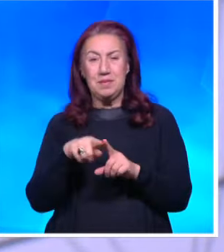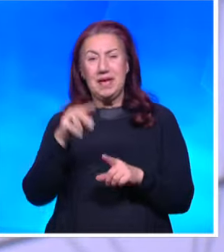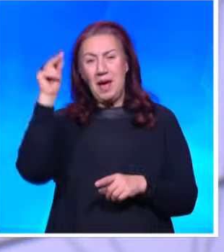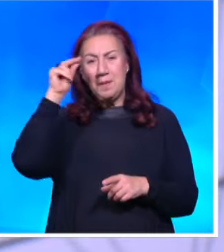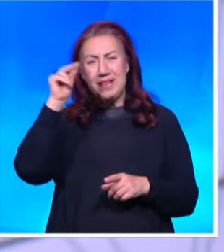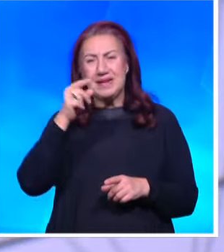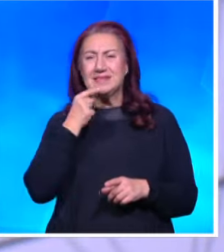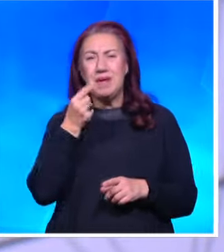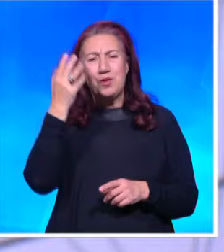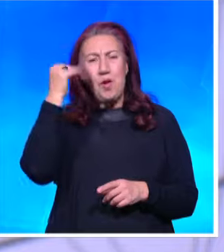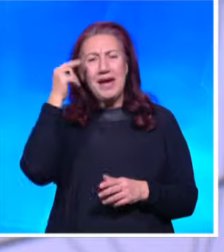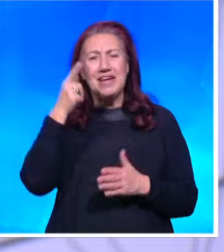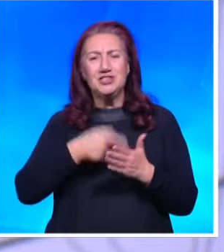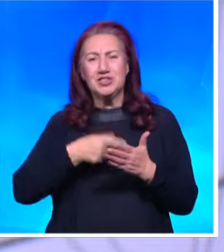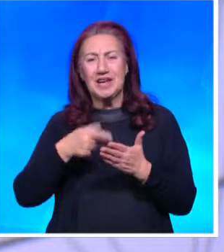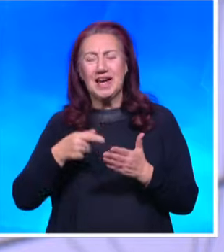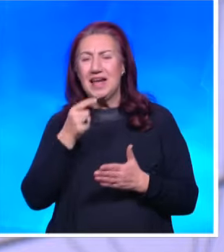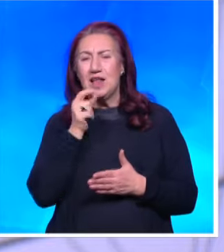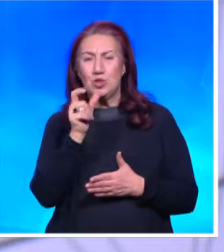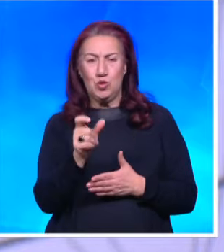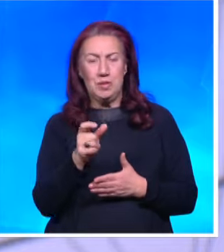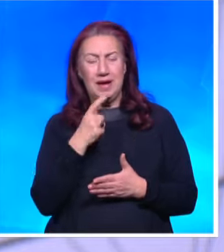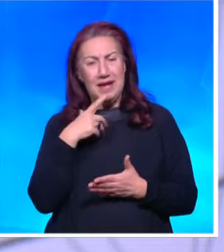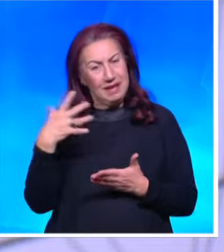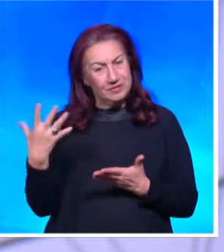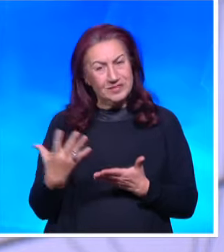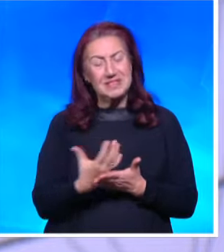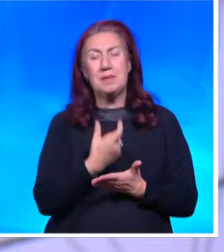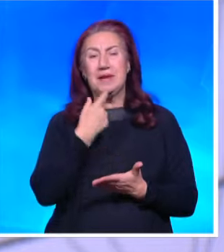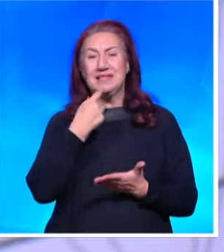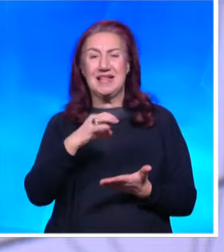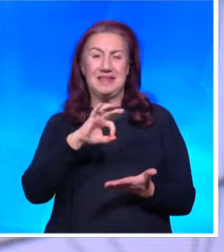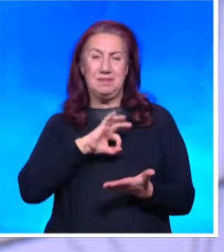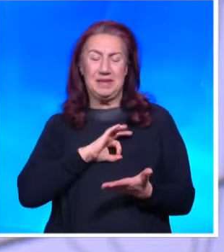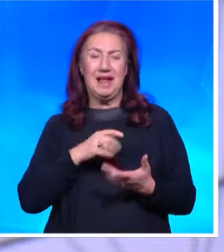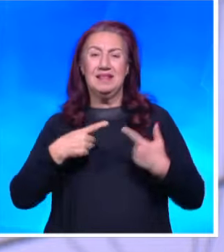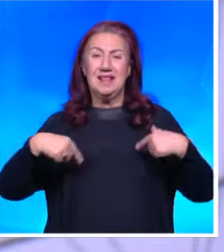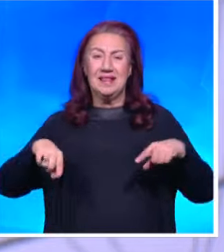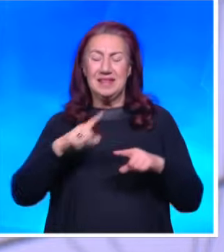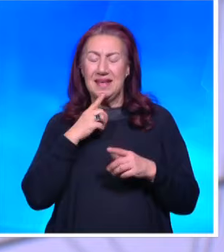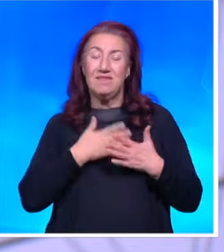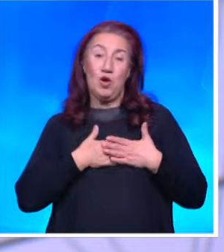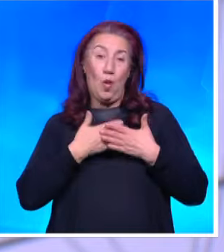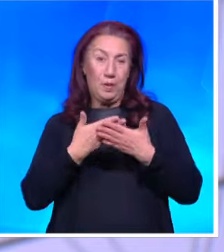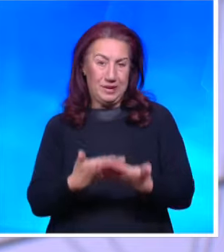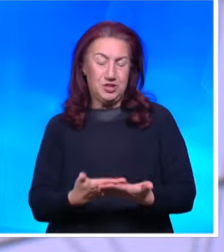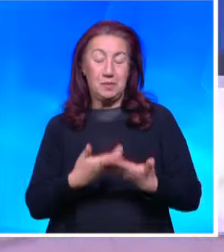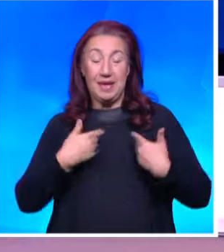правописни греши написано вземете златния медал ние ви обичаме ние ви